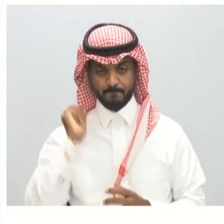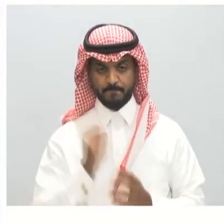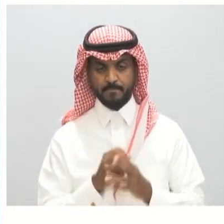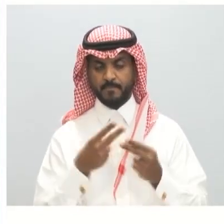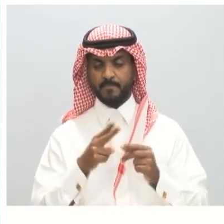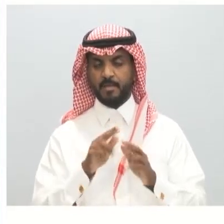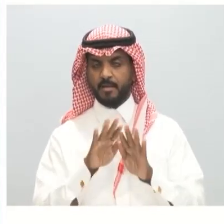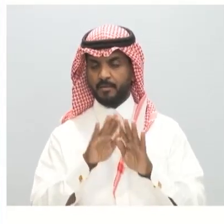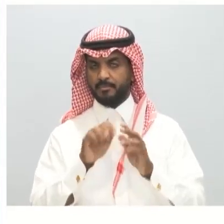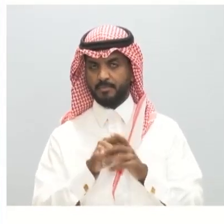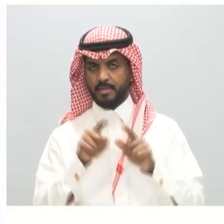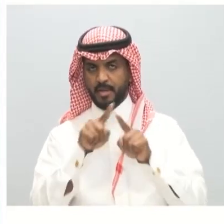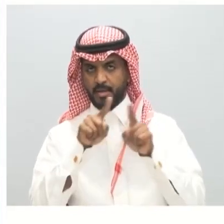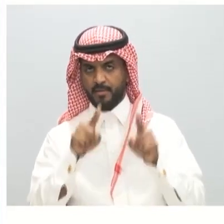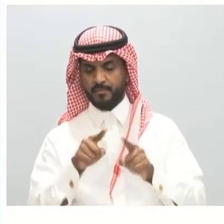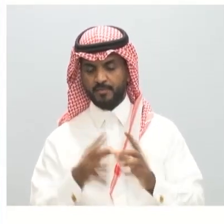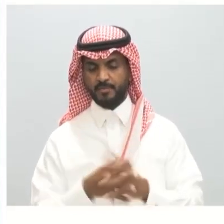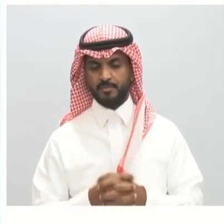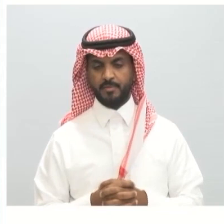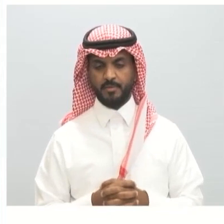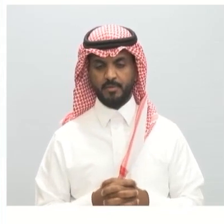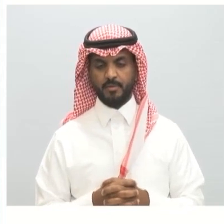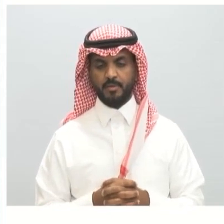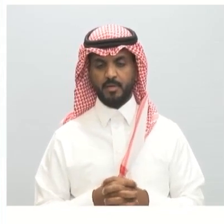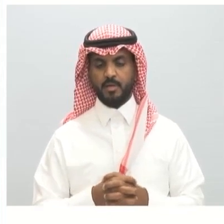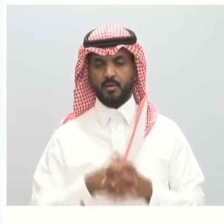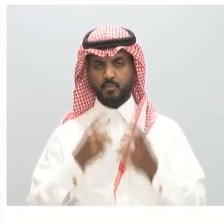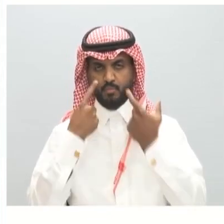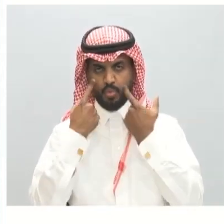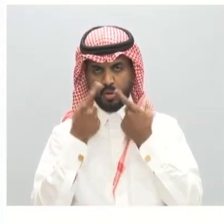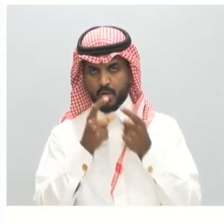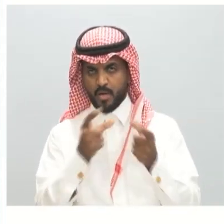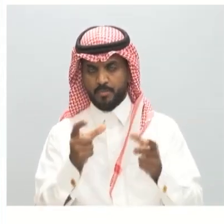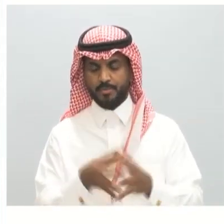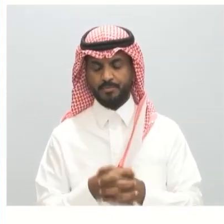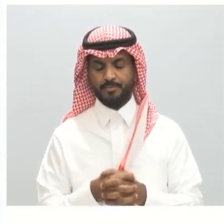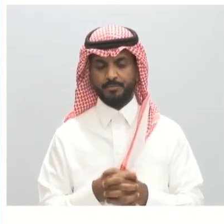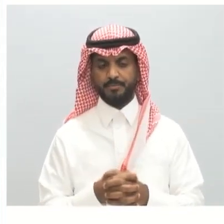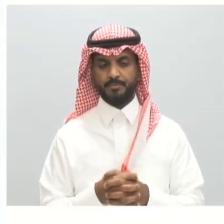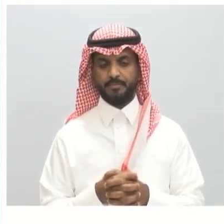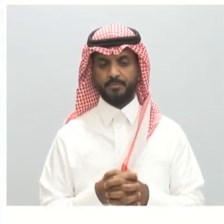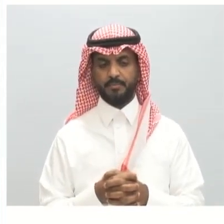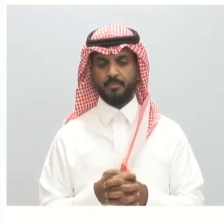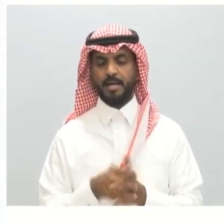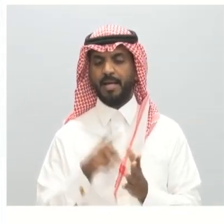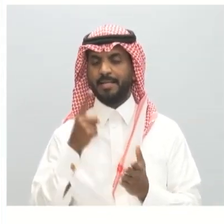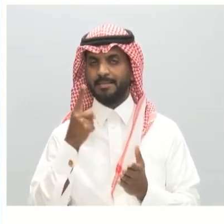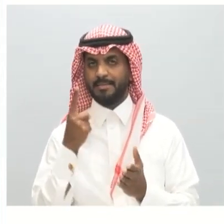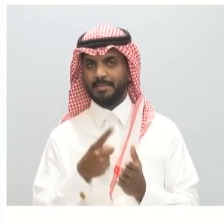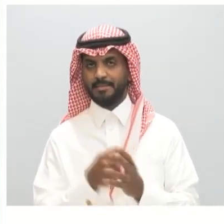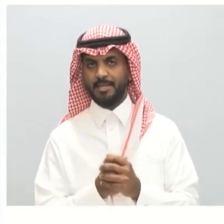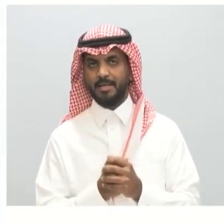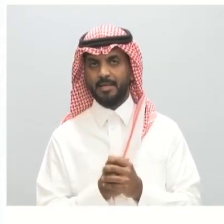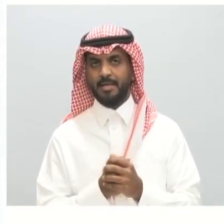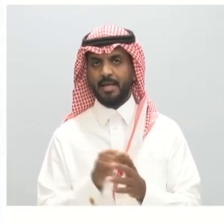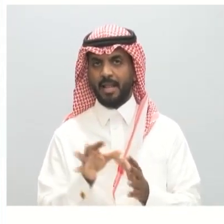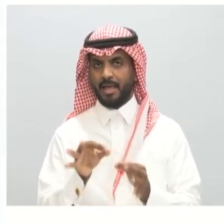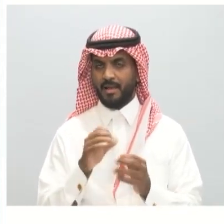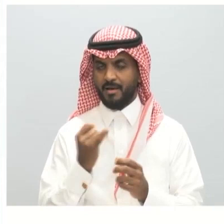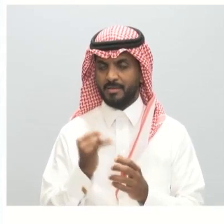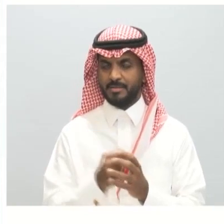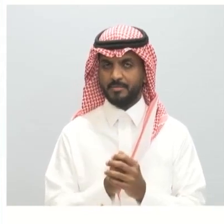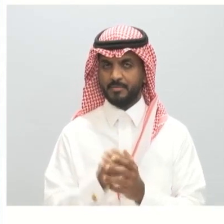نافذه بعد ذلك نفتح نافذه المراقبه ونظرا لاننا حددنا الخيار الخاص